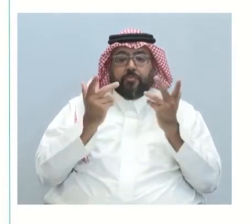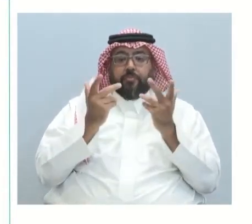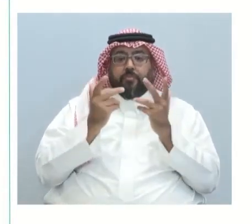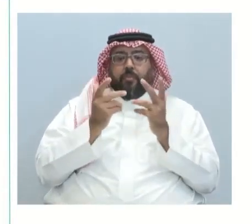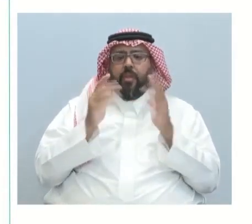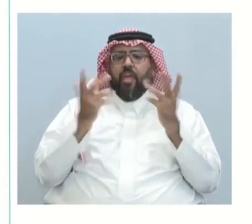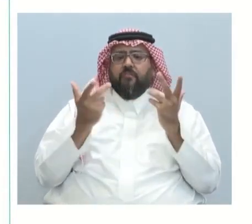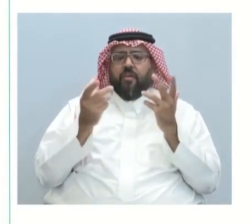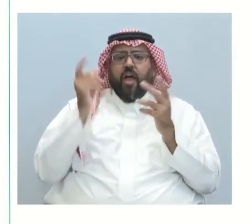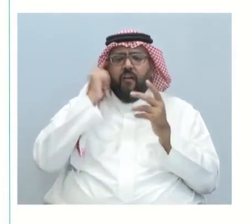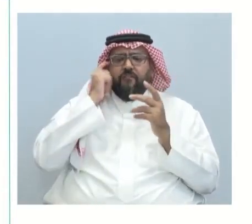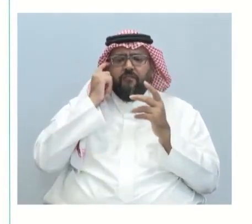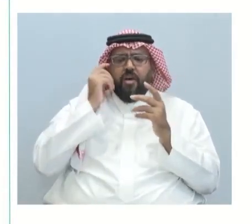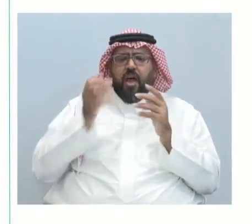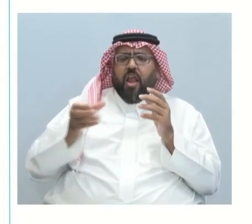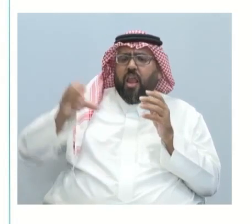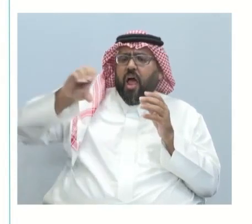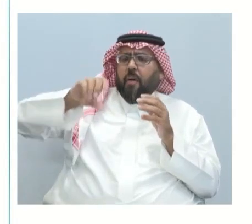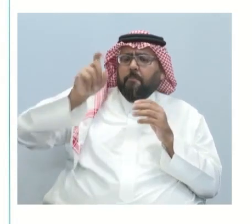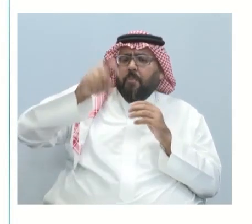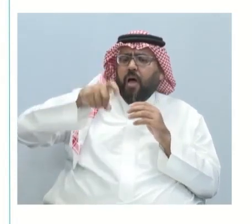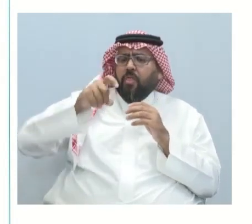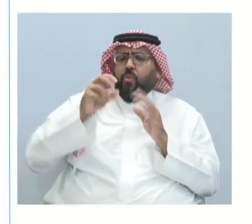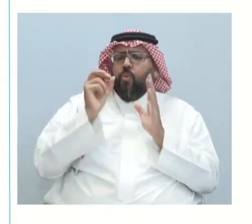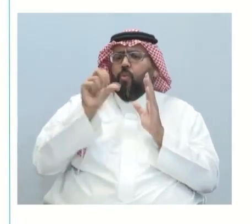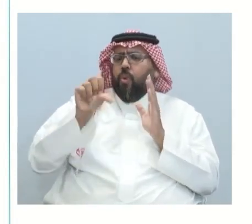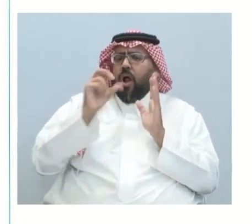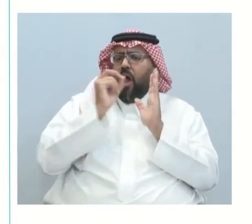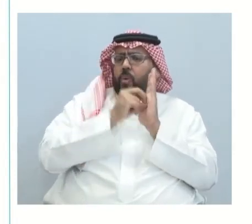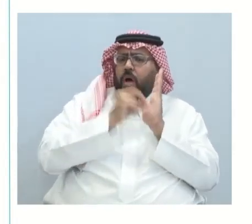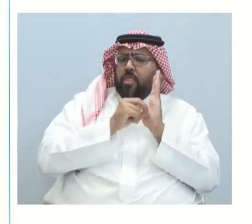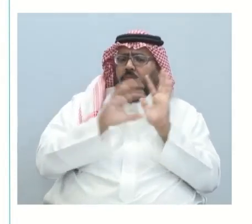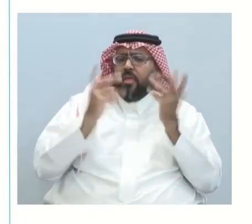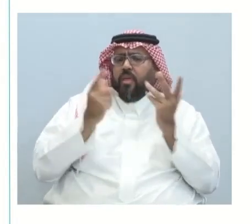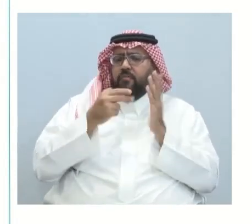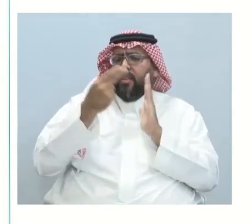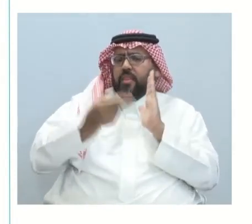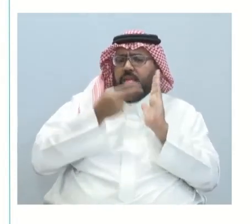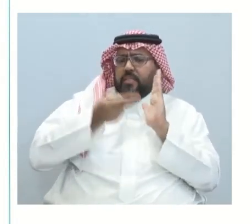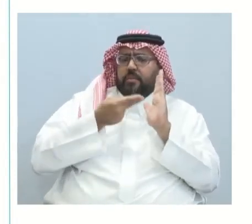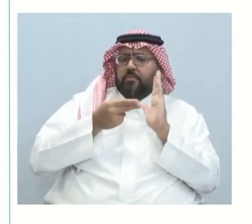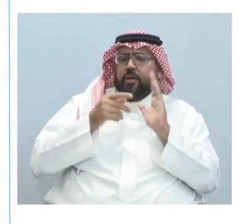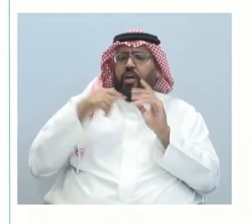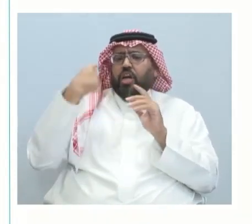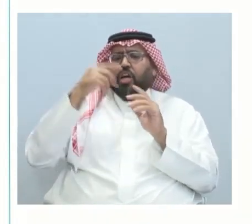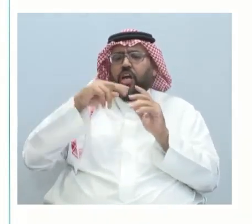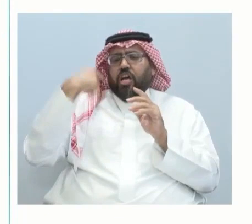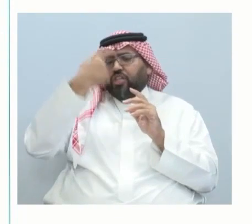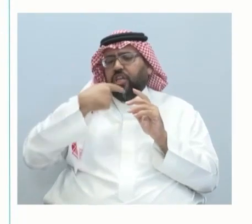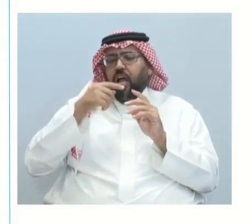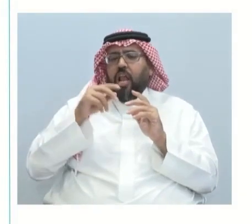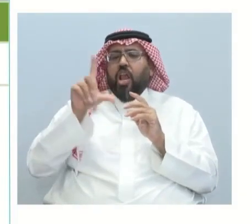الاحماض والقواعد حسب نموذج لوس وكذلك كيف ترسم اشكال لوس